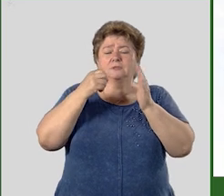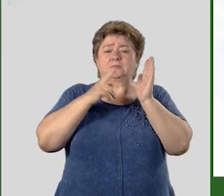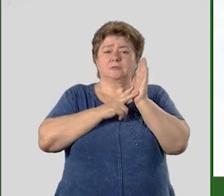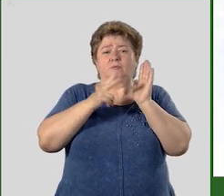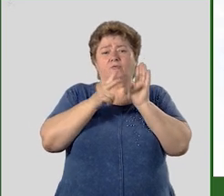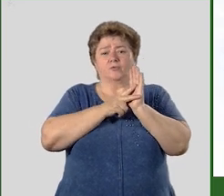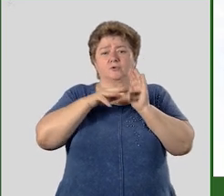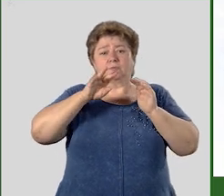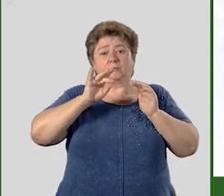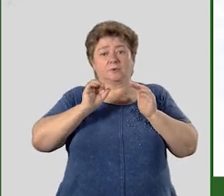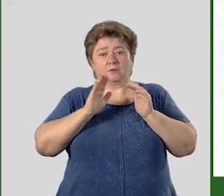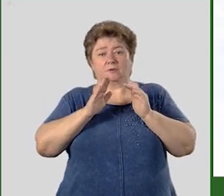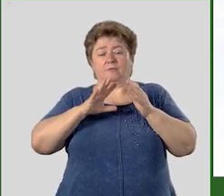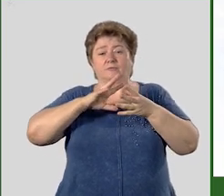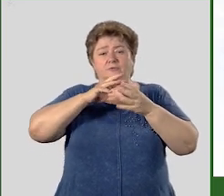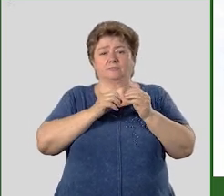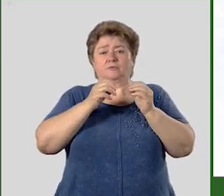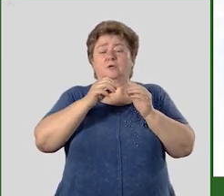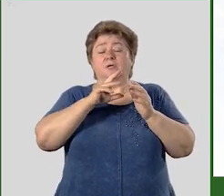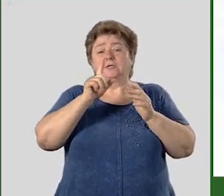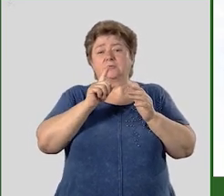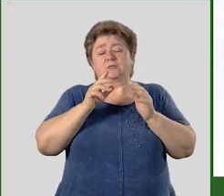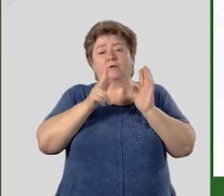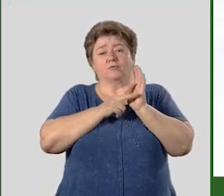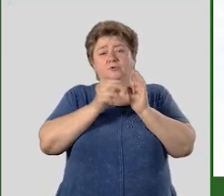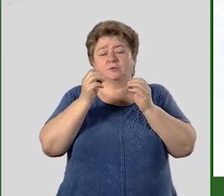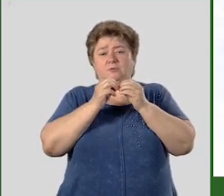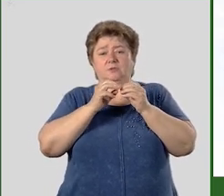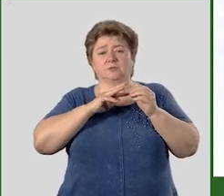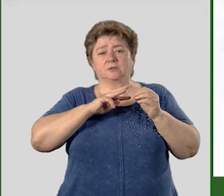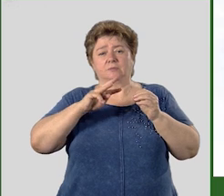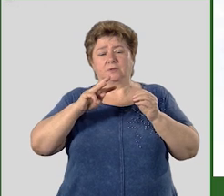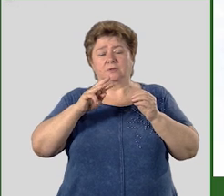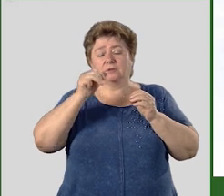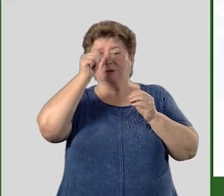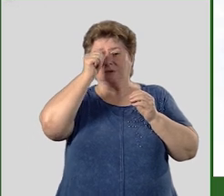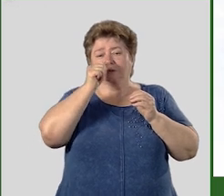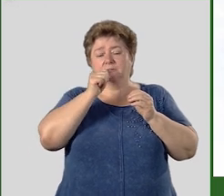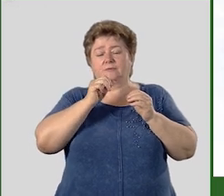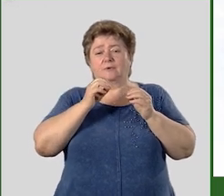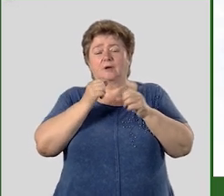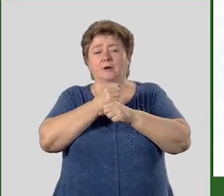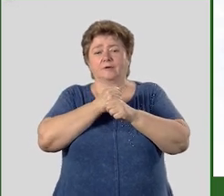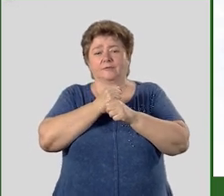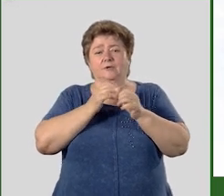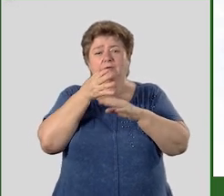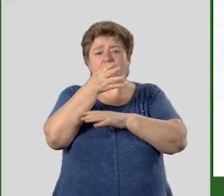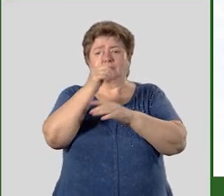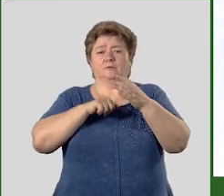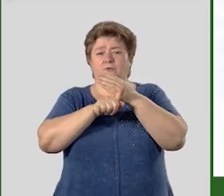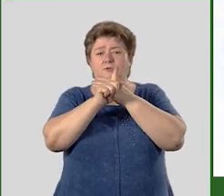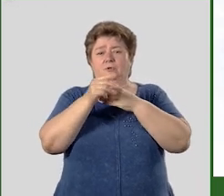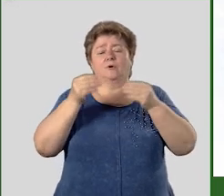высоту 7-8 метров всего за 8-10 месяцев. кофейное дерево стало